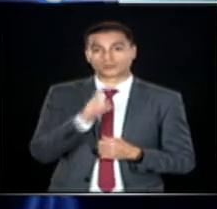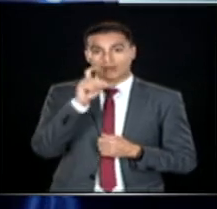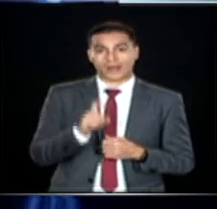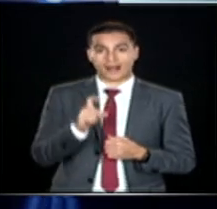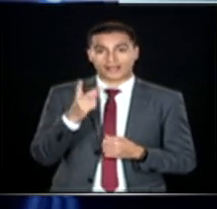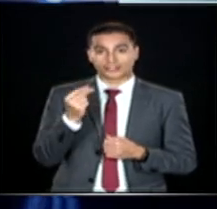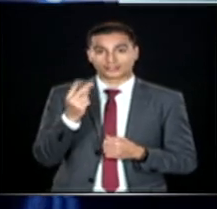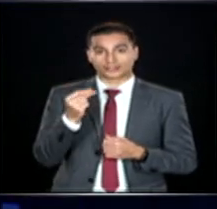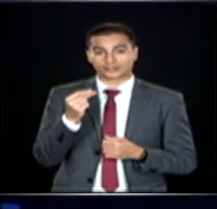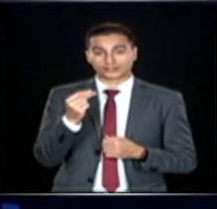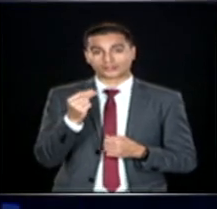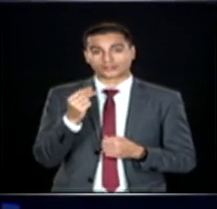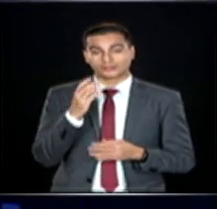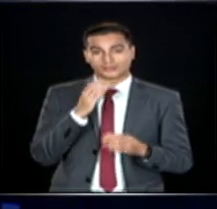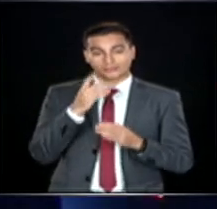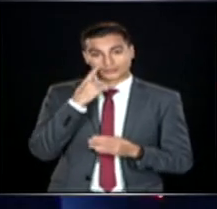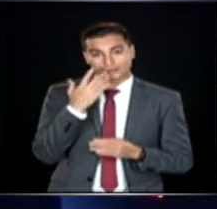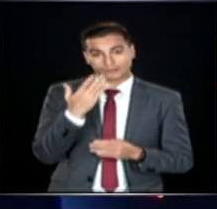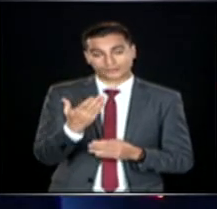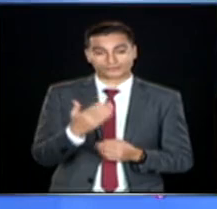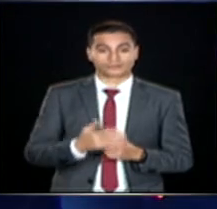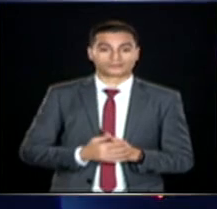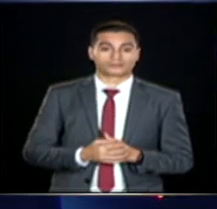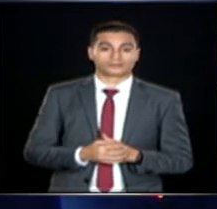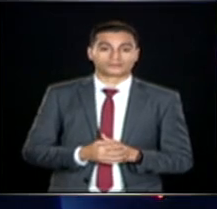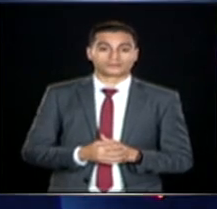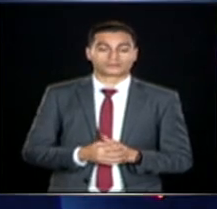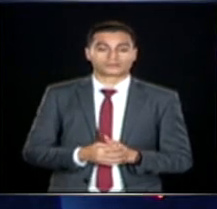معلومات عامه والسؤال هو